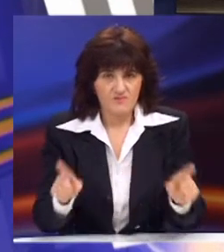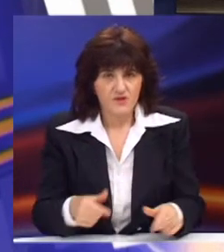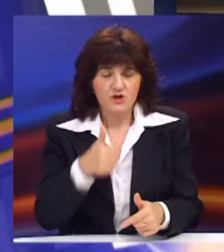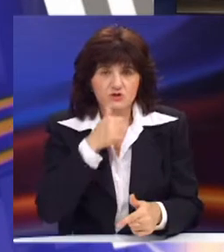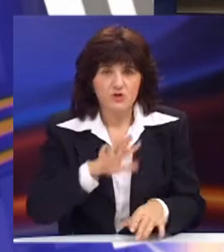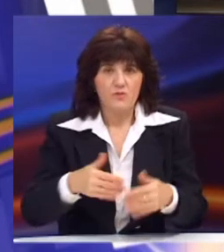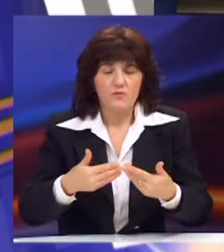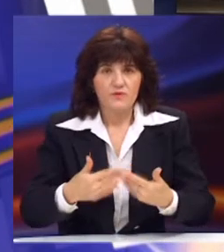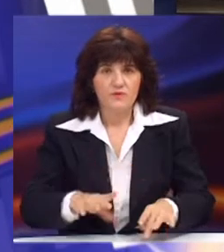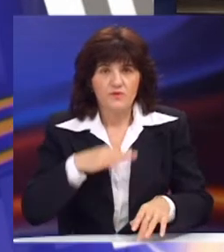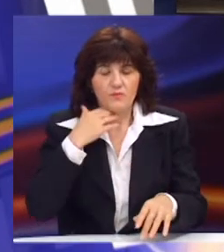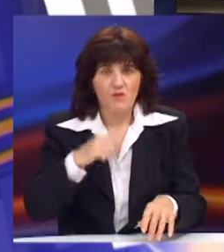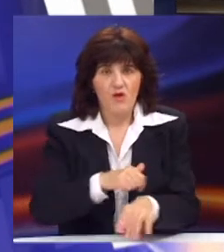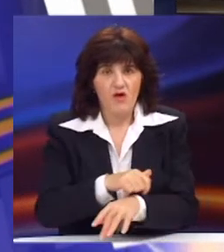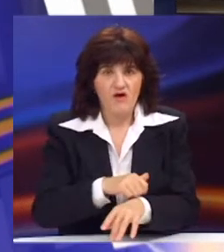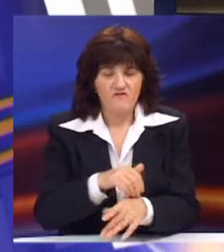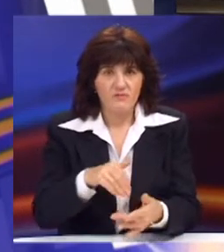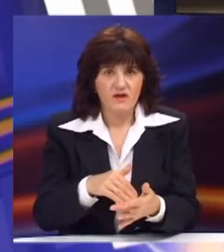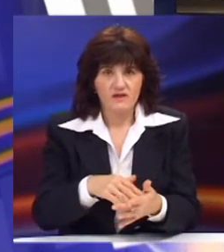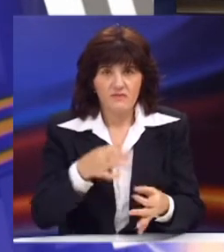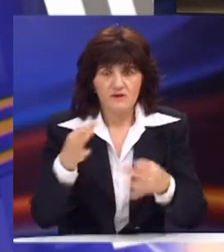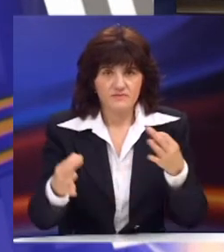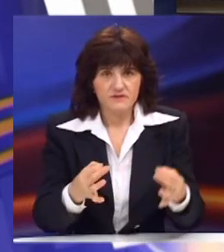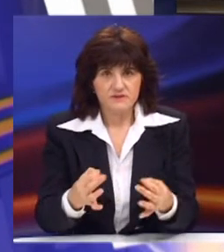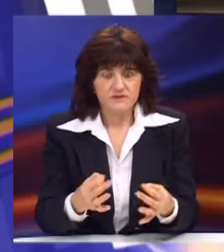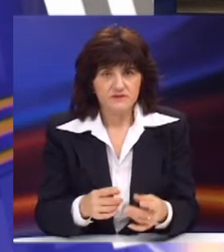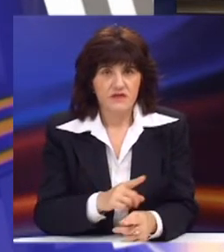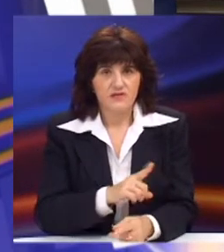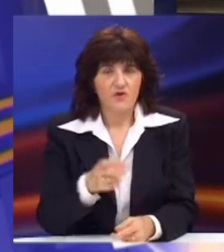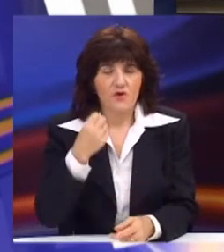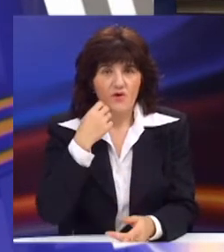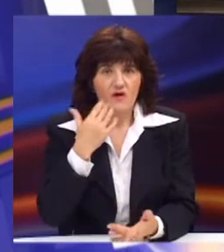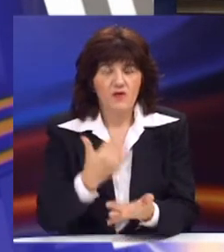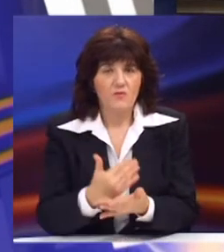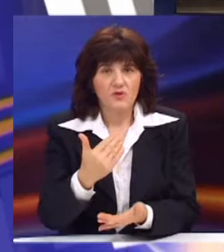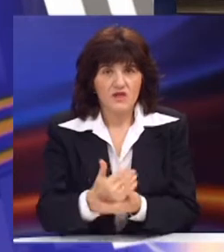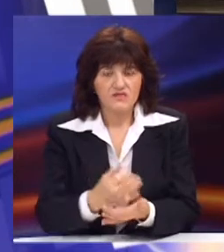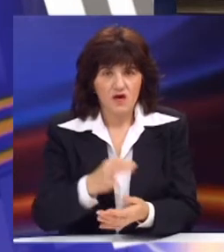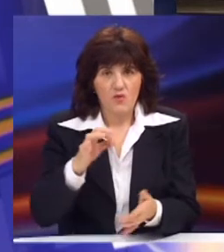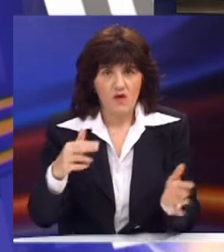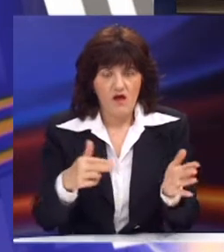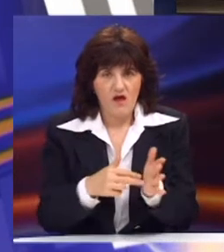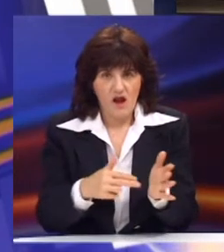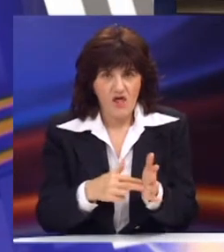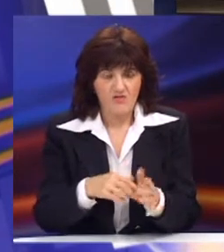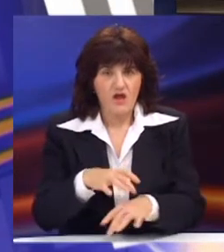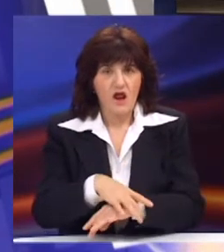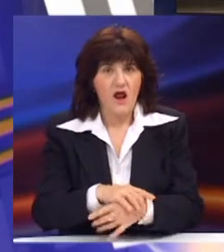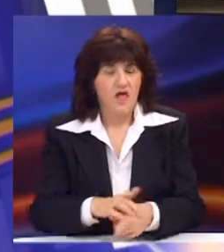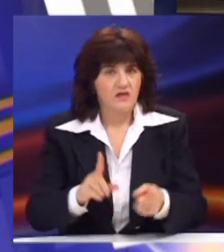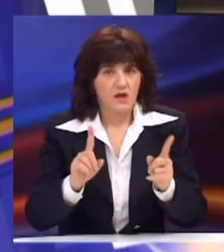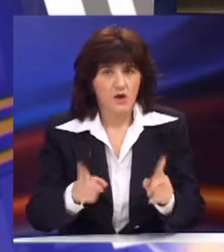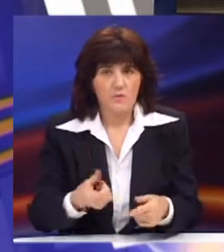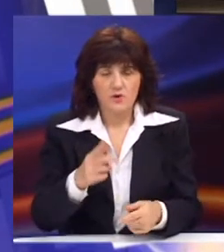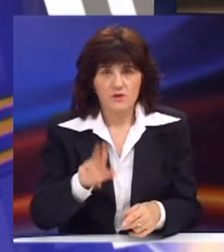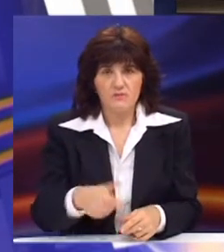elektronske, što im oduzima od vremena koje bi mogli da posvete pacijentima. Sve dok ne bude donet zakon o elektronskoj dokumentaciji, lekari